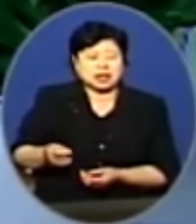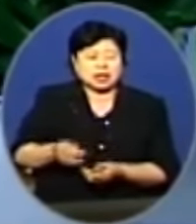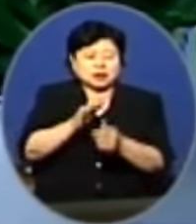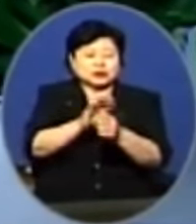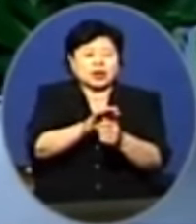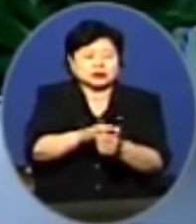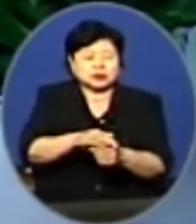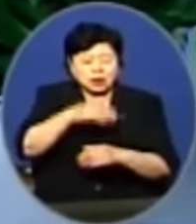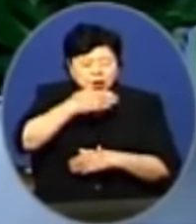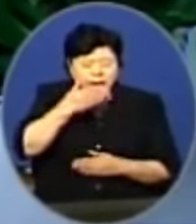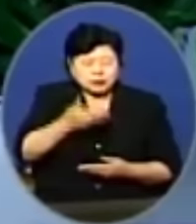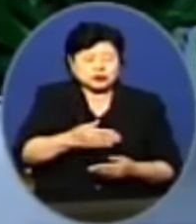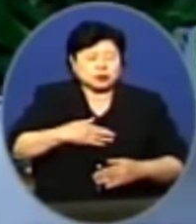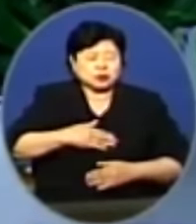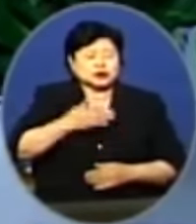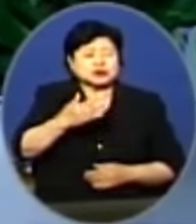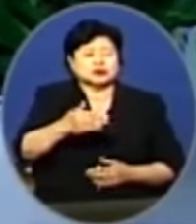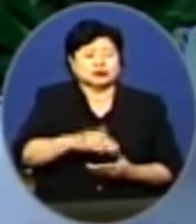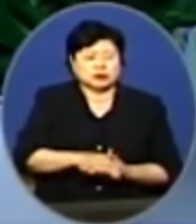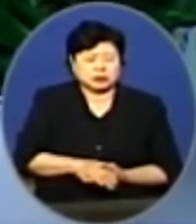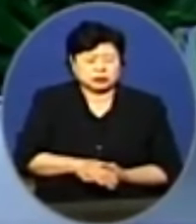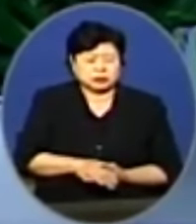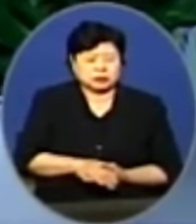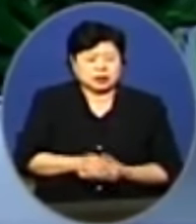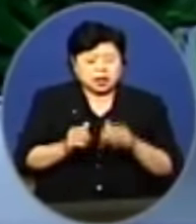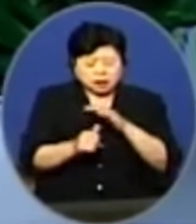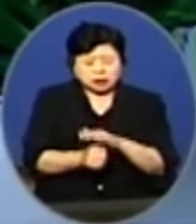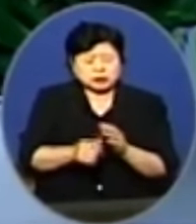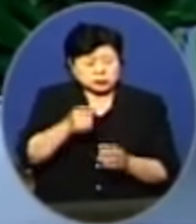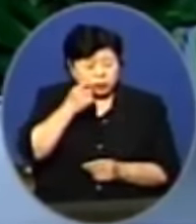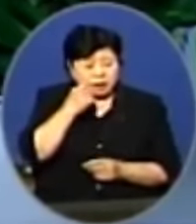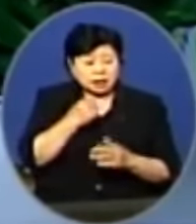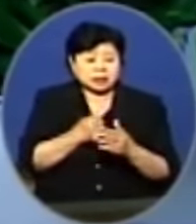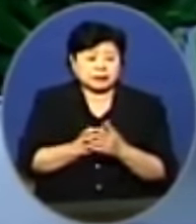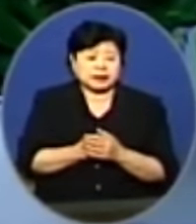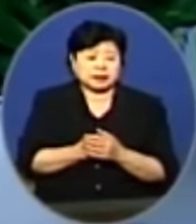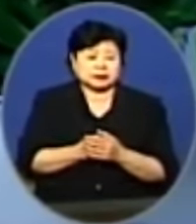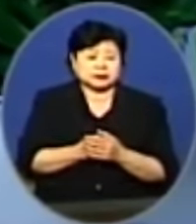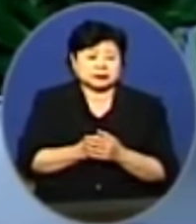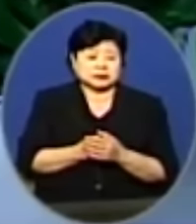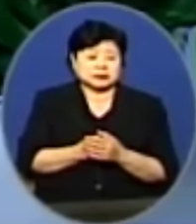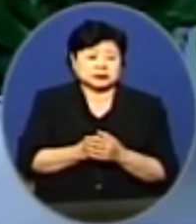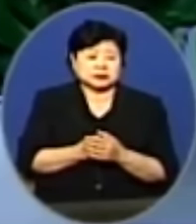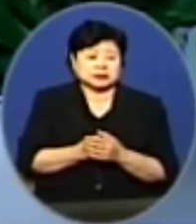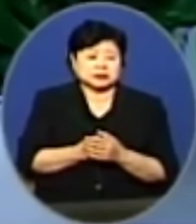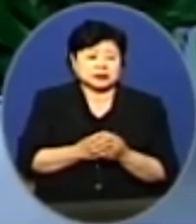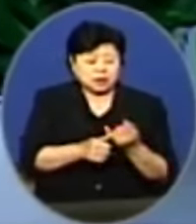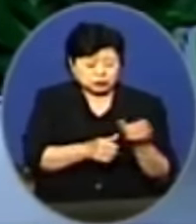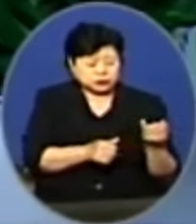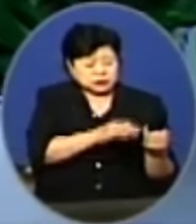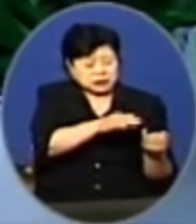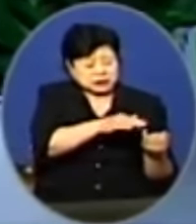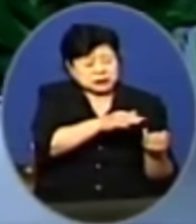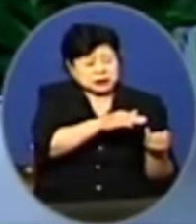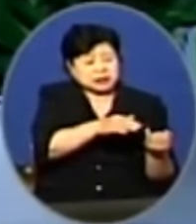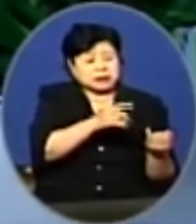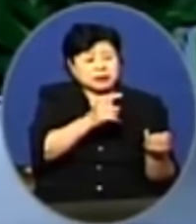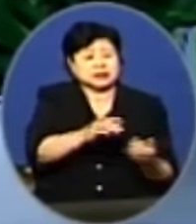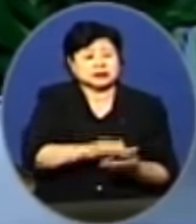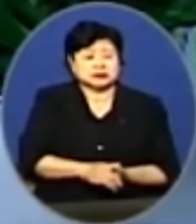밥상 차려주고 목욕 씌워주고 견딜 수가 없거든요. 자기 하는 말이 마누라 사랑한다 사랑한다